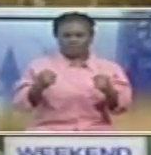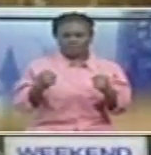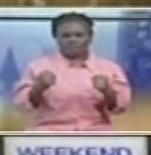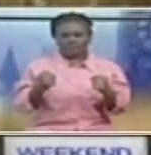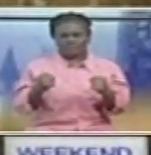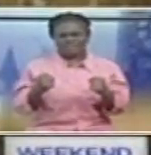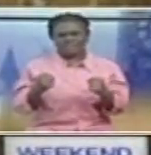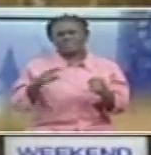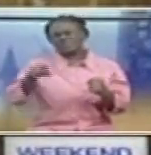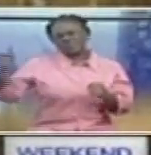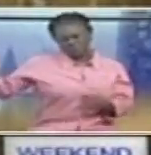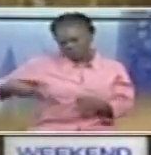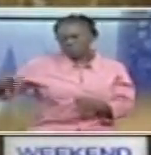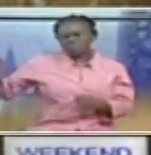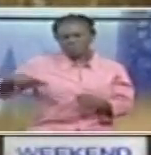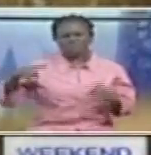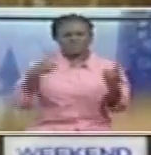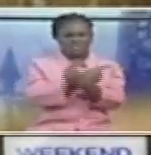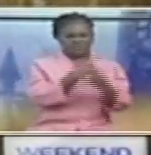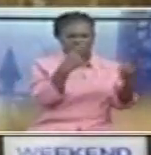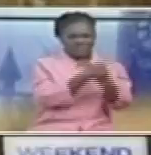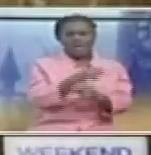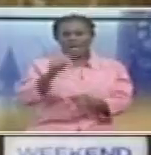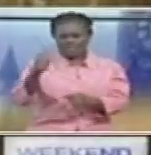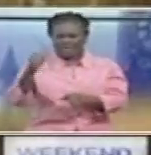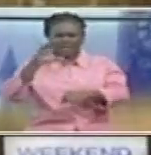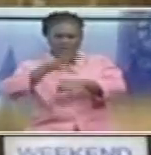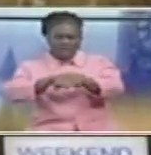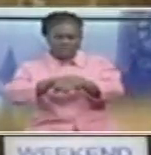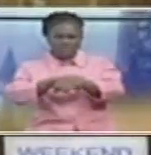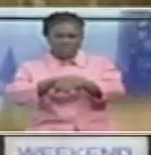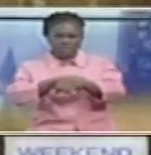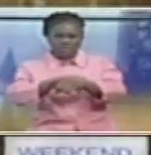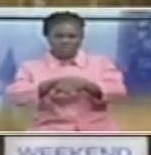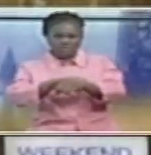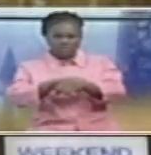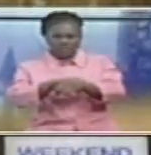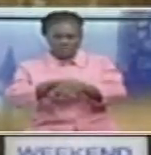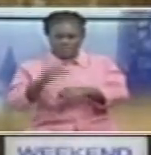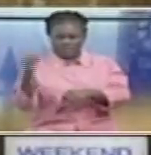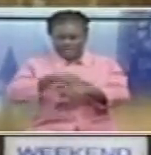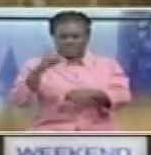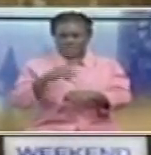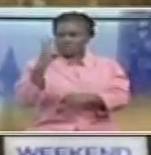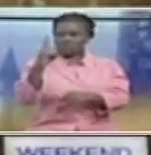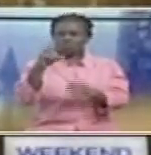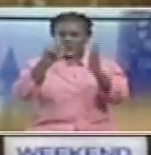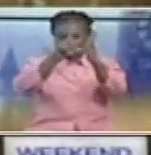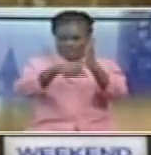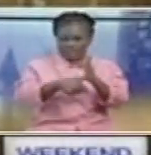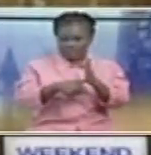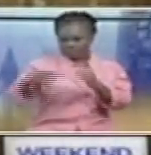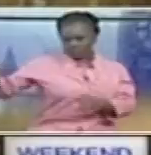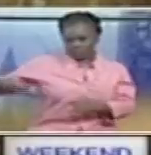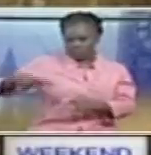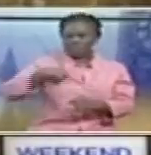Sasa walikuwa tu wanaandika message kama hizo, lakini kuna ingine niliandikiwa after kukaa kidogo, sijui kama siku mbili hivi, kuna mmoja